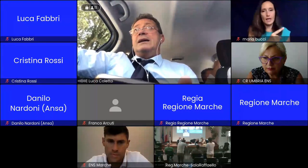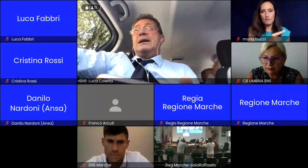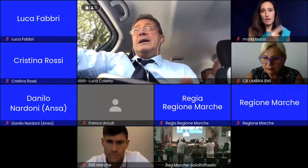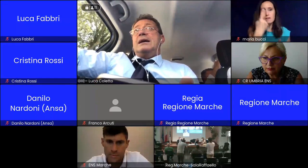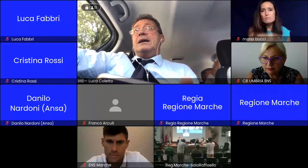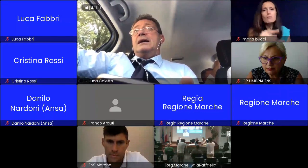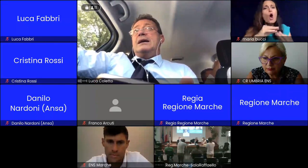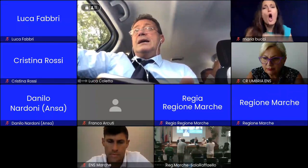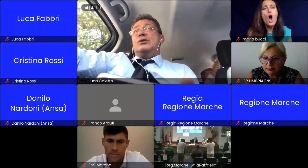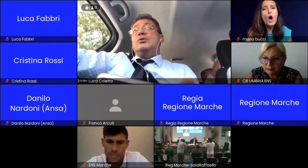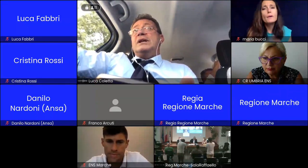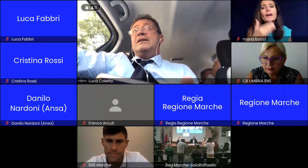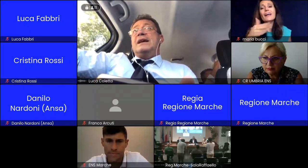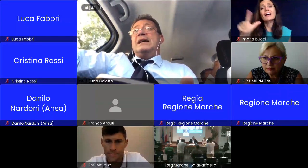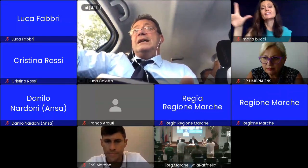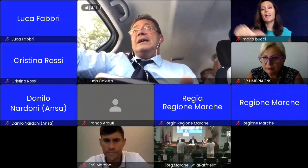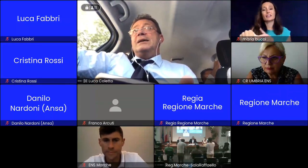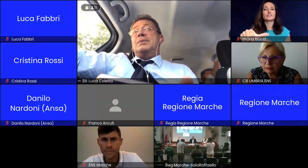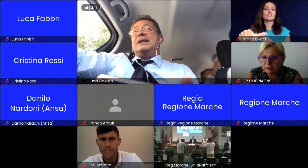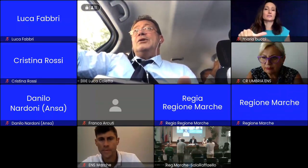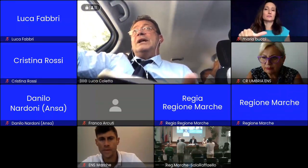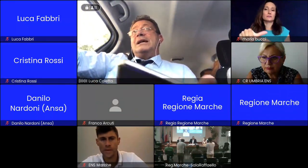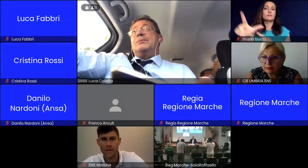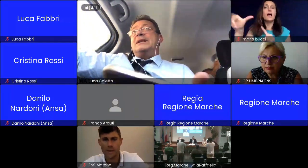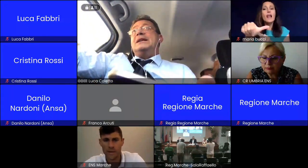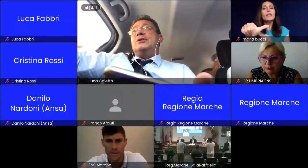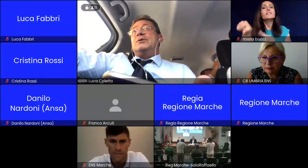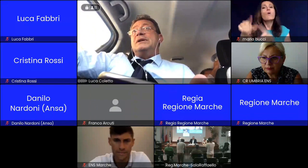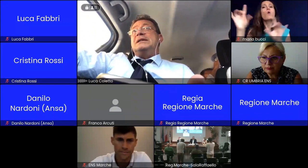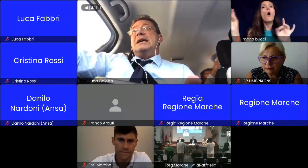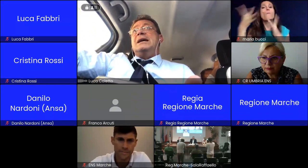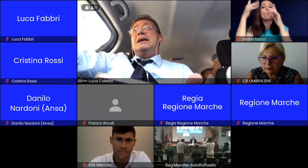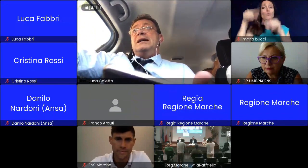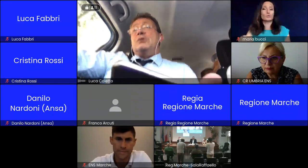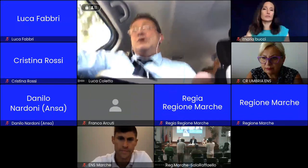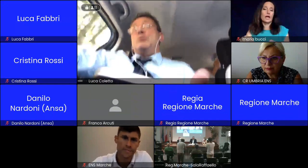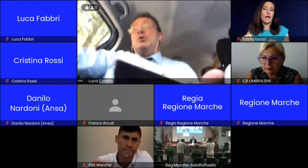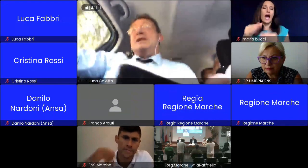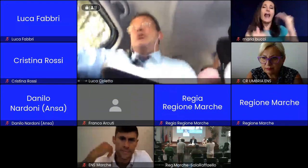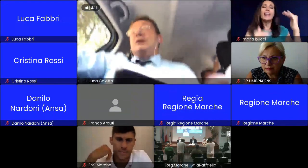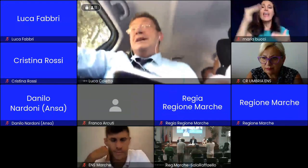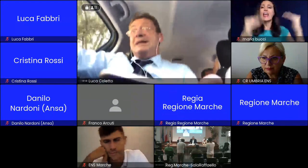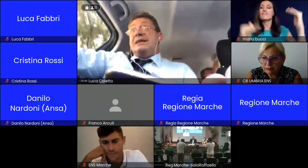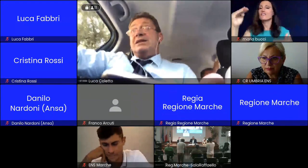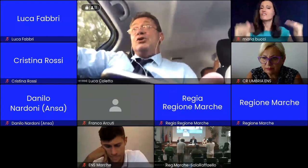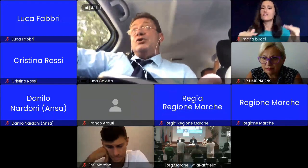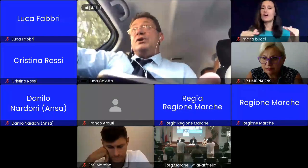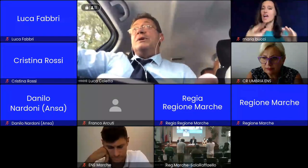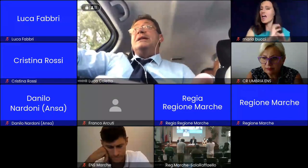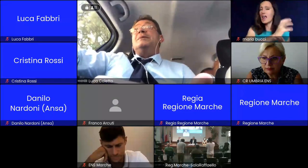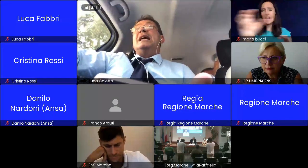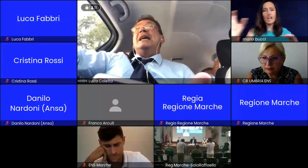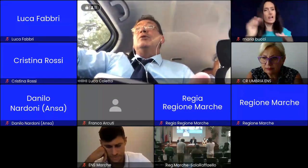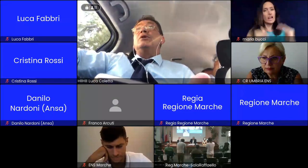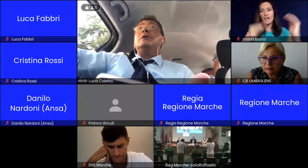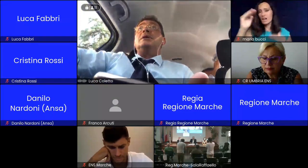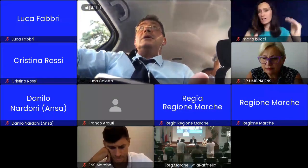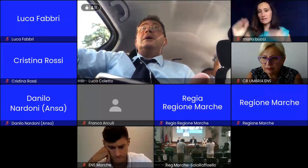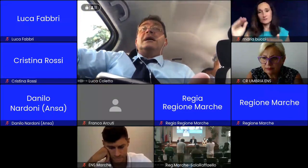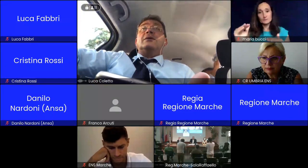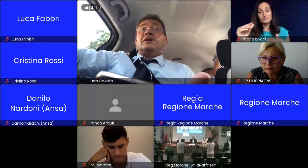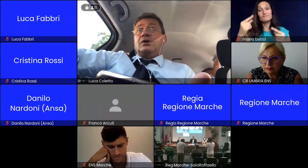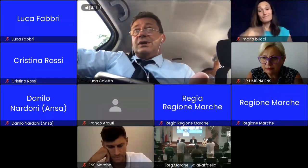dare a tutti i livelli, e in particolare partendo da questo progetto che vale 350.000